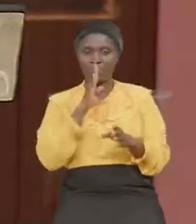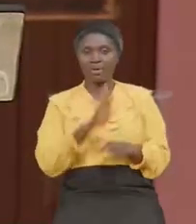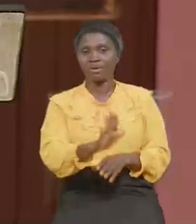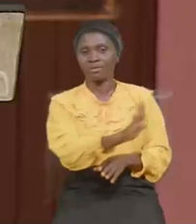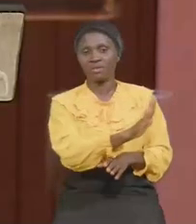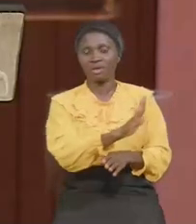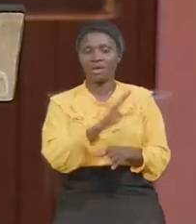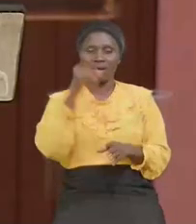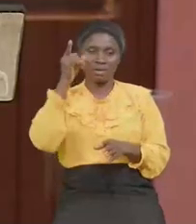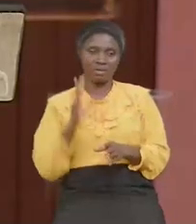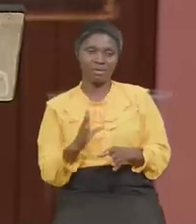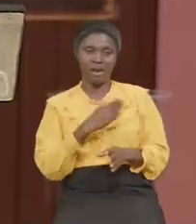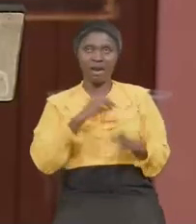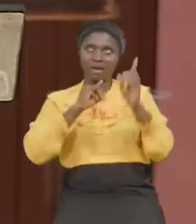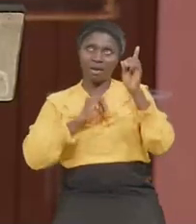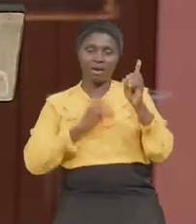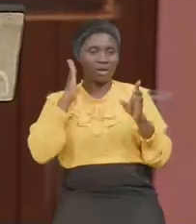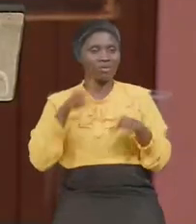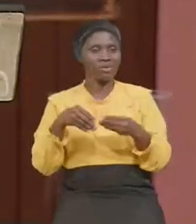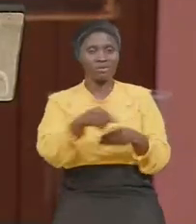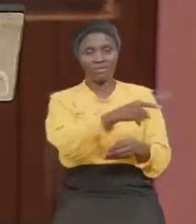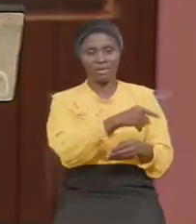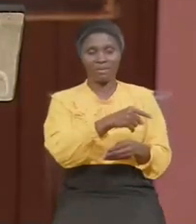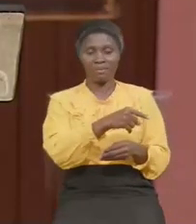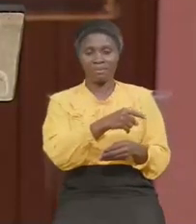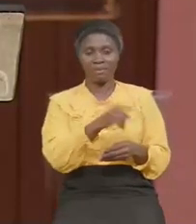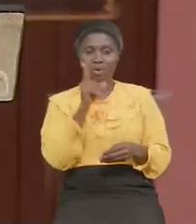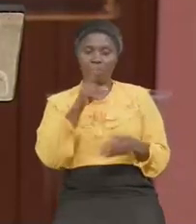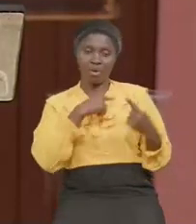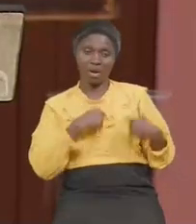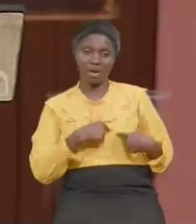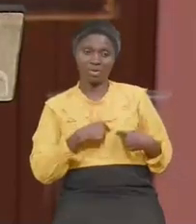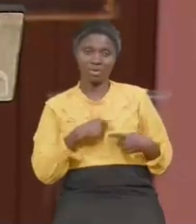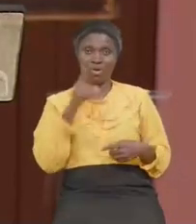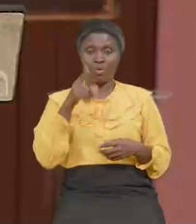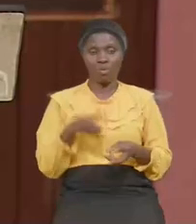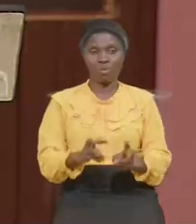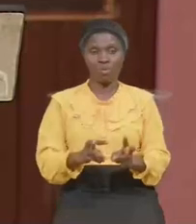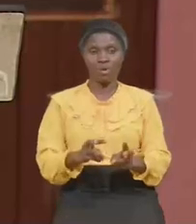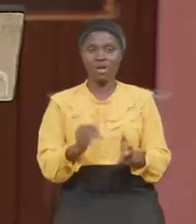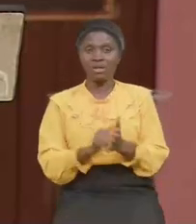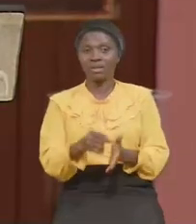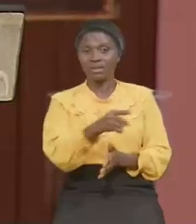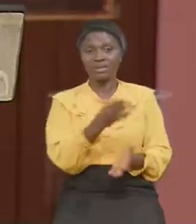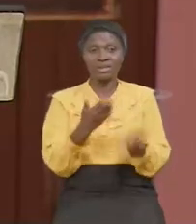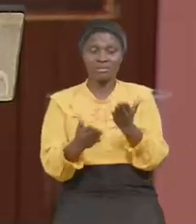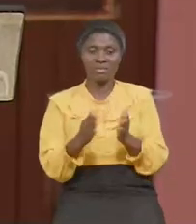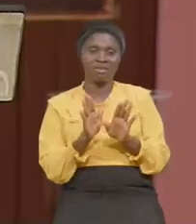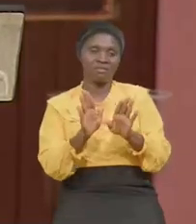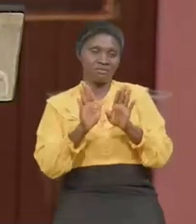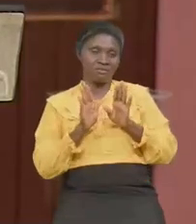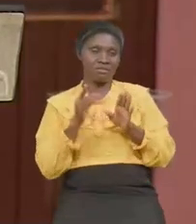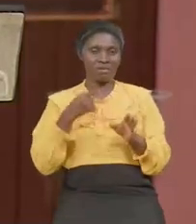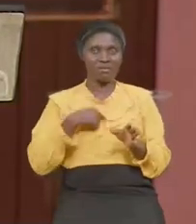Ils seront mon peuple et je serai leur Dieu. Je leur donnerai un même cœur et une même voix, afin qu'ils me craignent pour toujours, pour